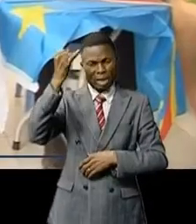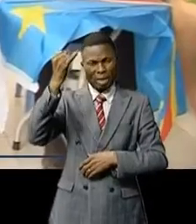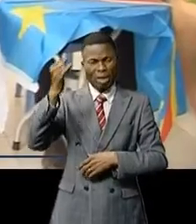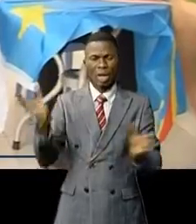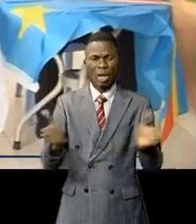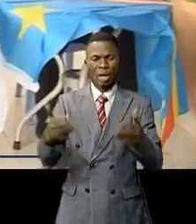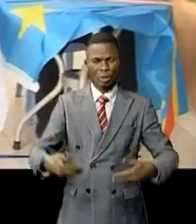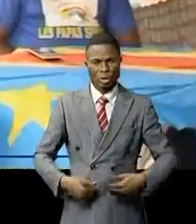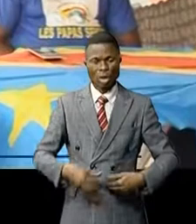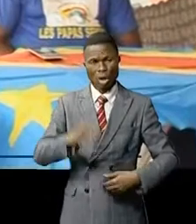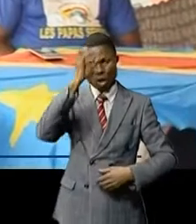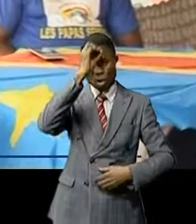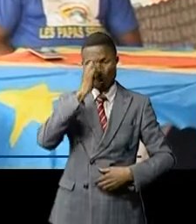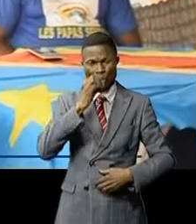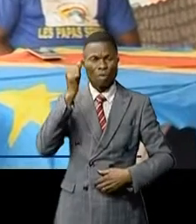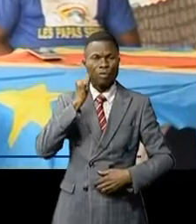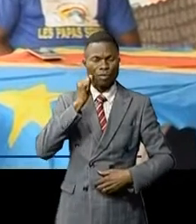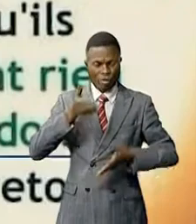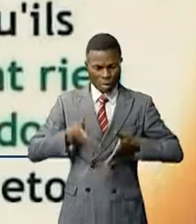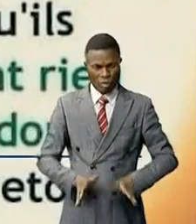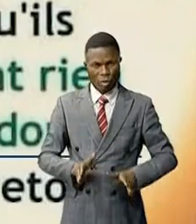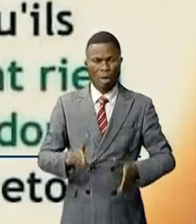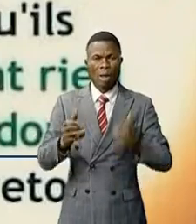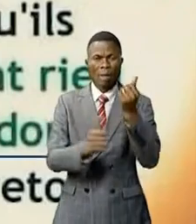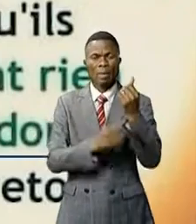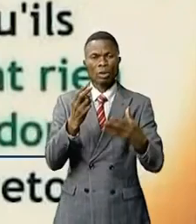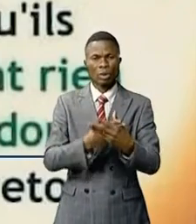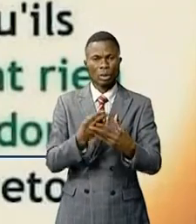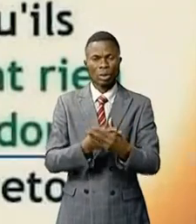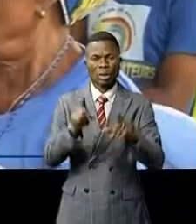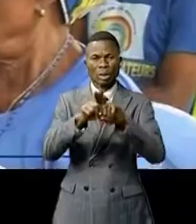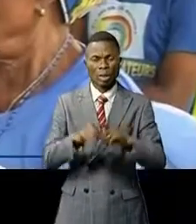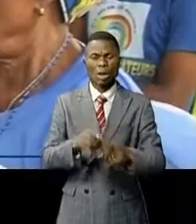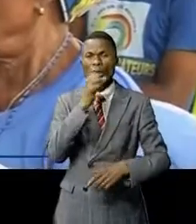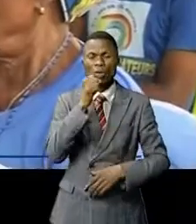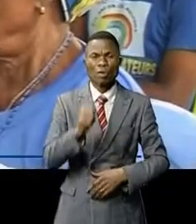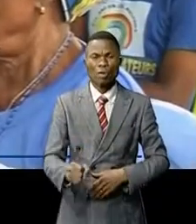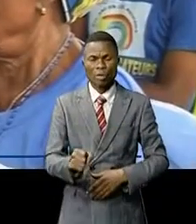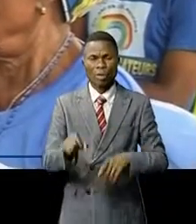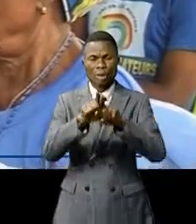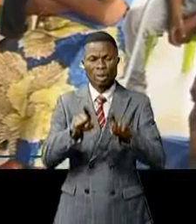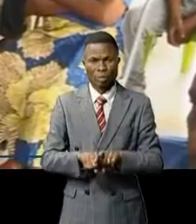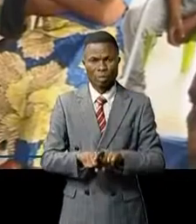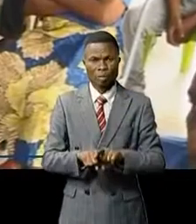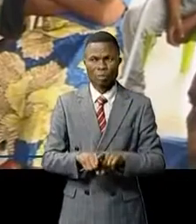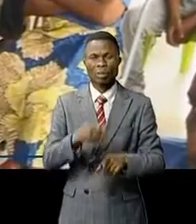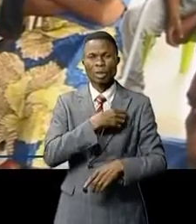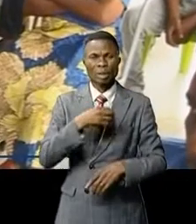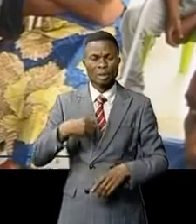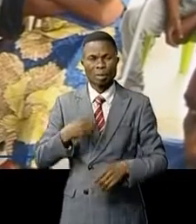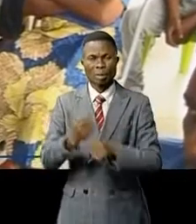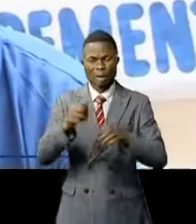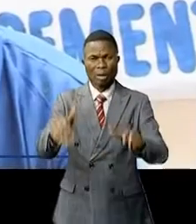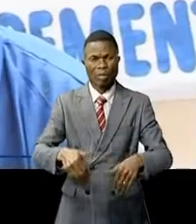de jeunes orphelins, filles mères, personnes vivant avec handicap, personnes de troisième âge, mais aussi de femmes